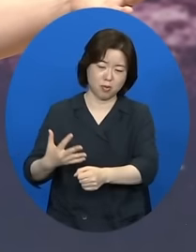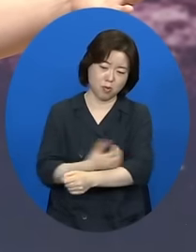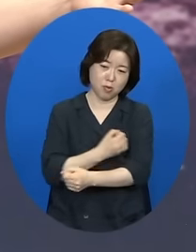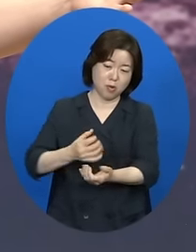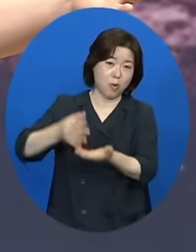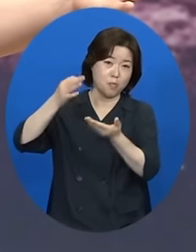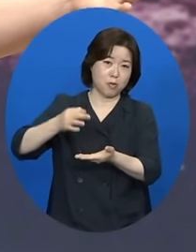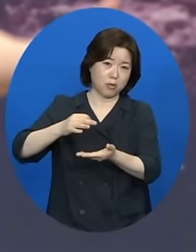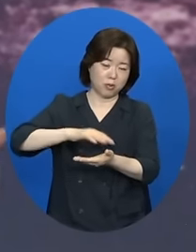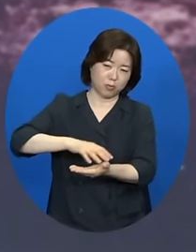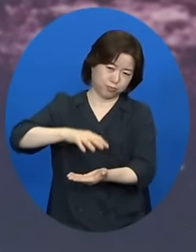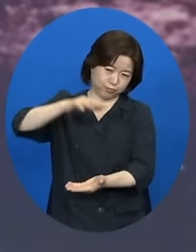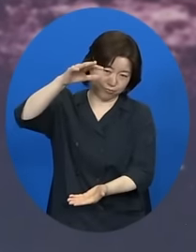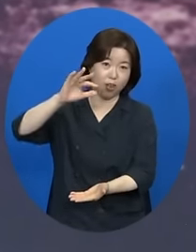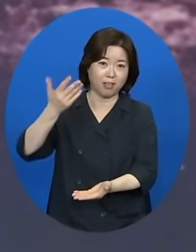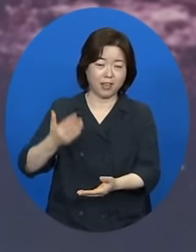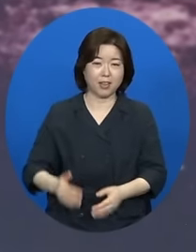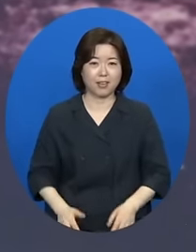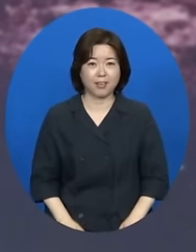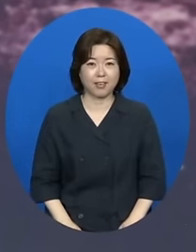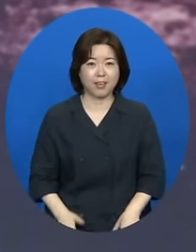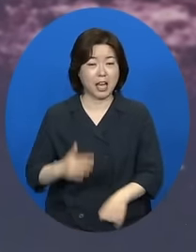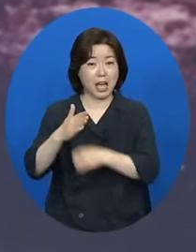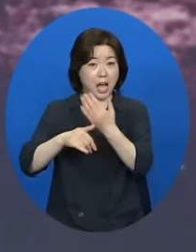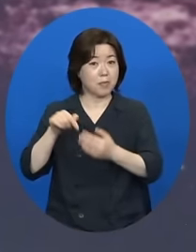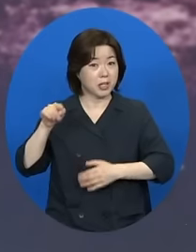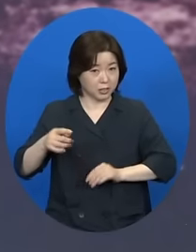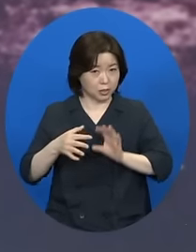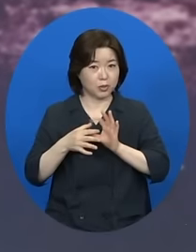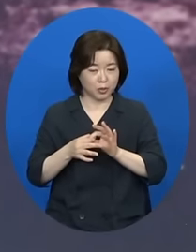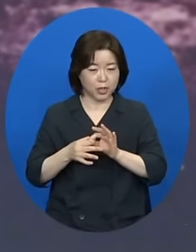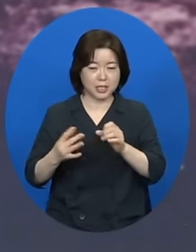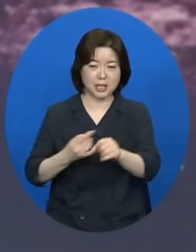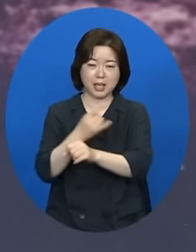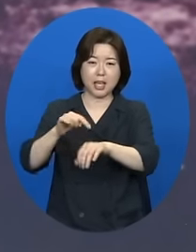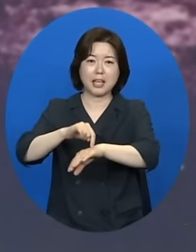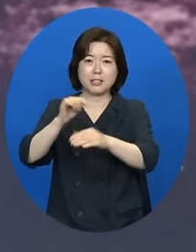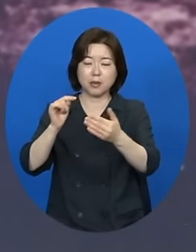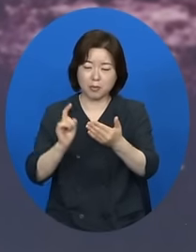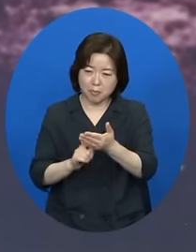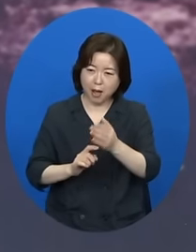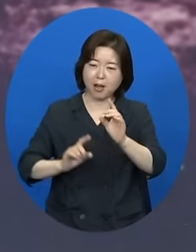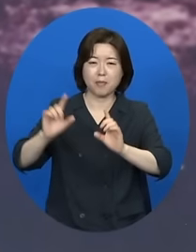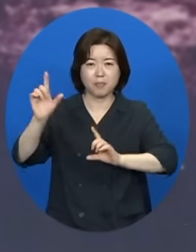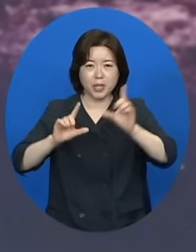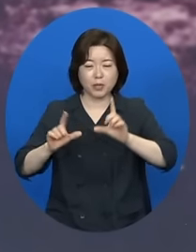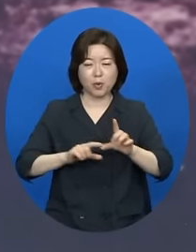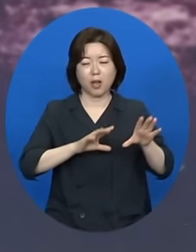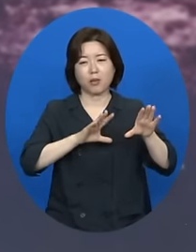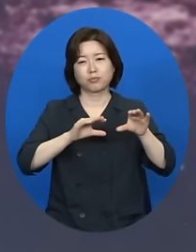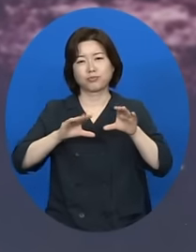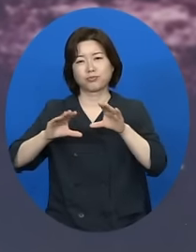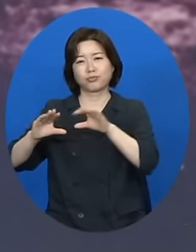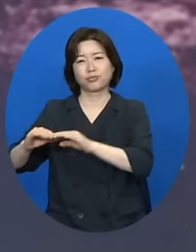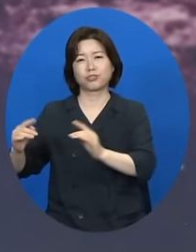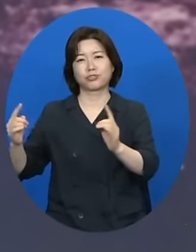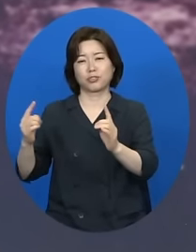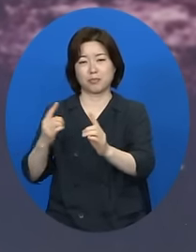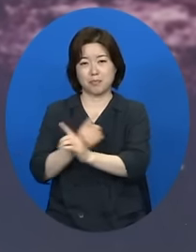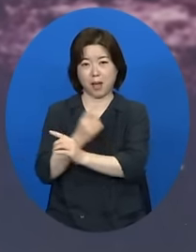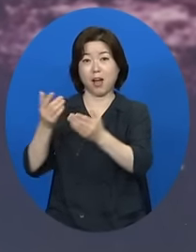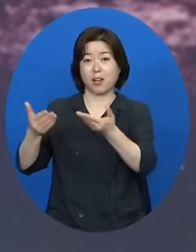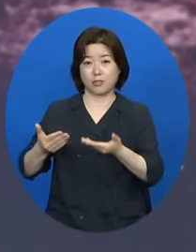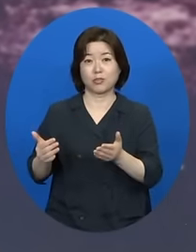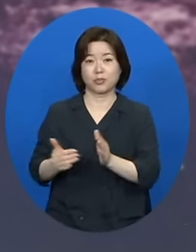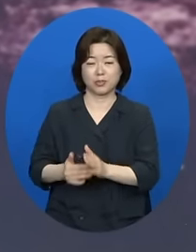되거든요. 그러니까 이 하나님 그것을 통해서 이 에서의 마음과 태도가 부드럽게 되도록 바꾸어 주신